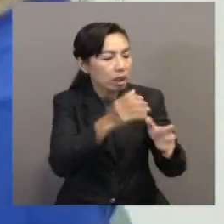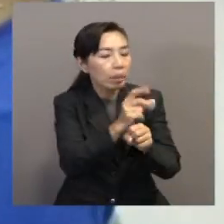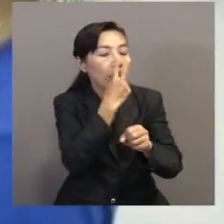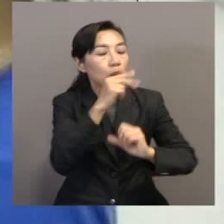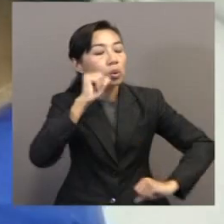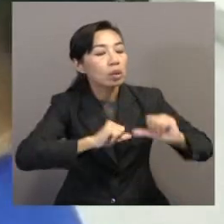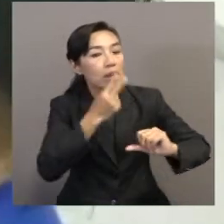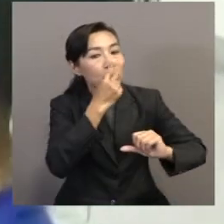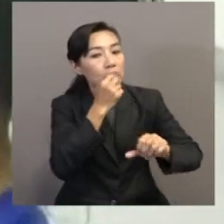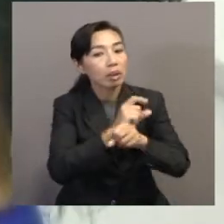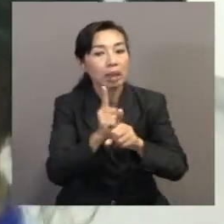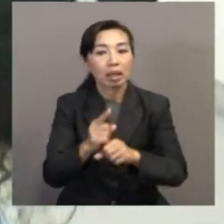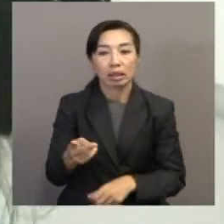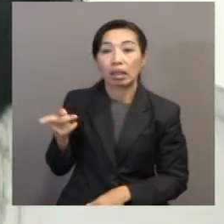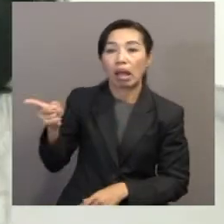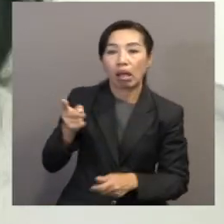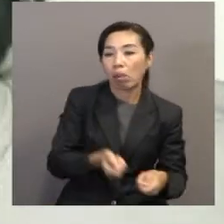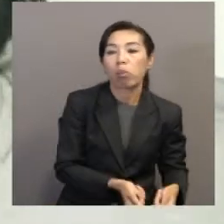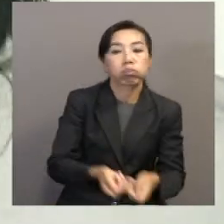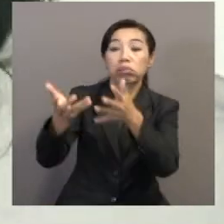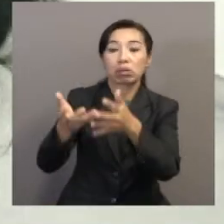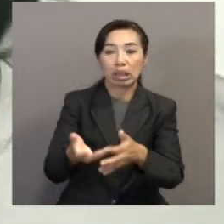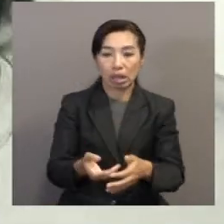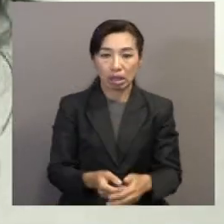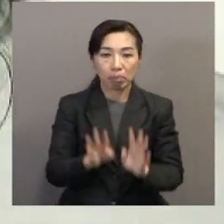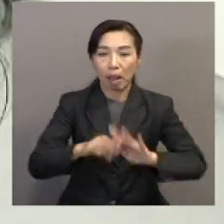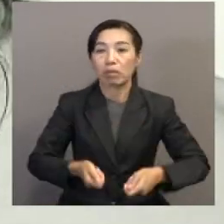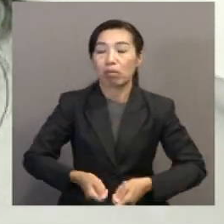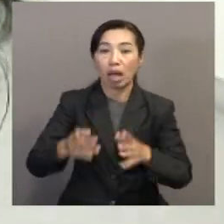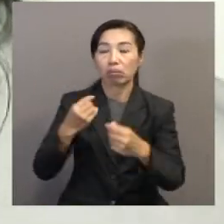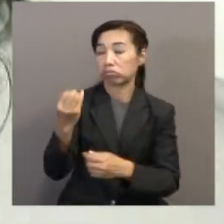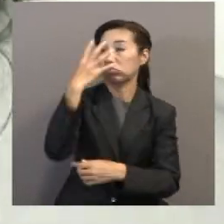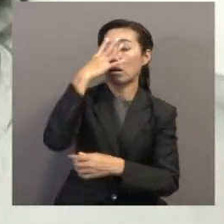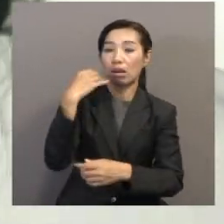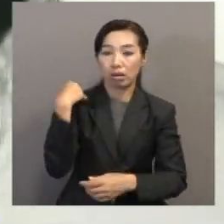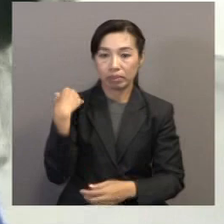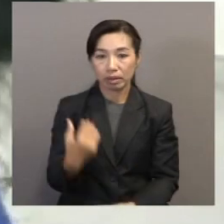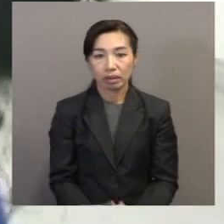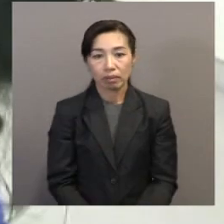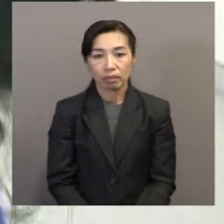ง เปิดฝาได้แล้วฝาเดียวสาดใส่หน้าเลยสบายใจเลยผม